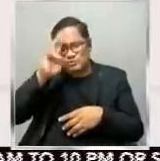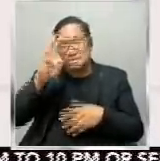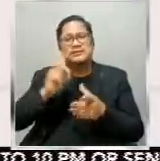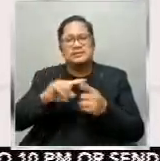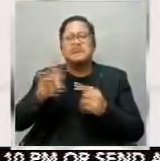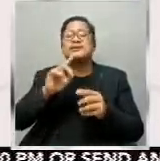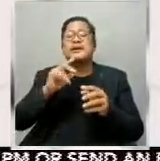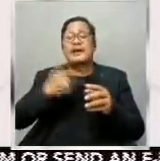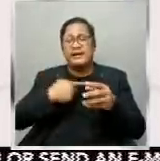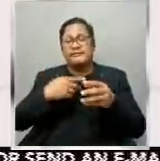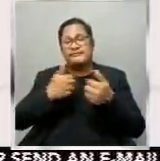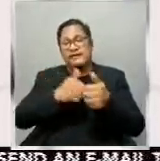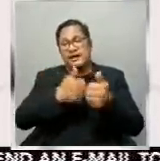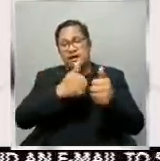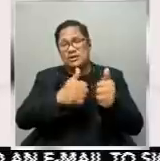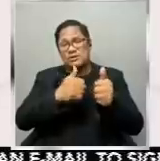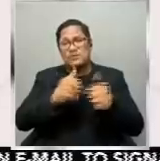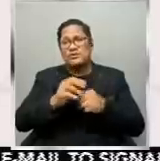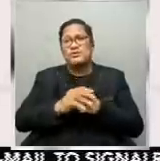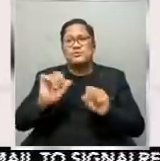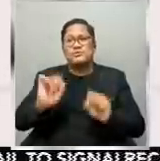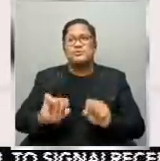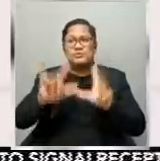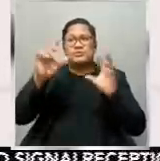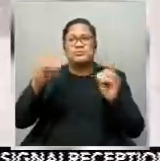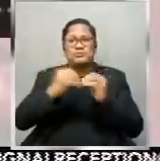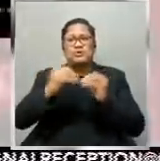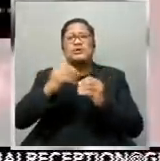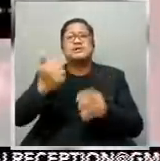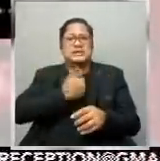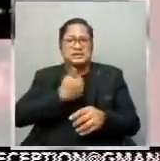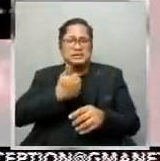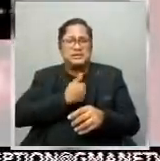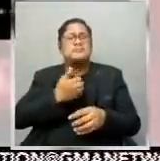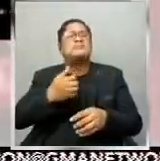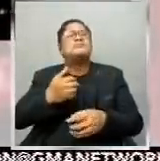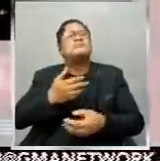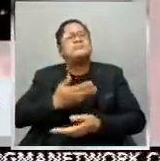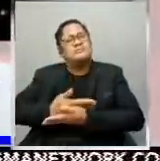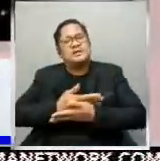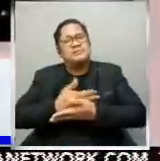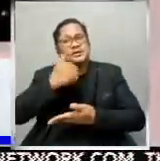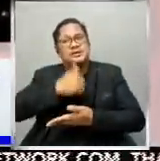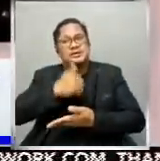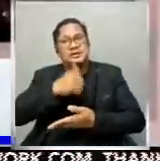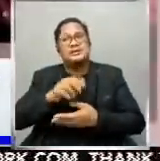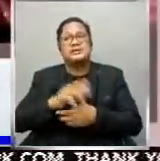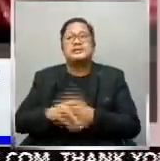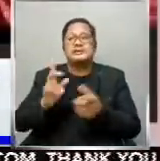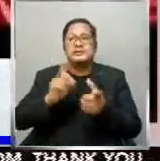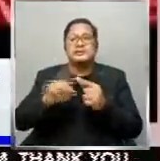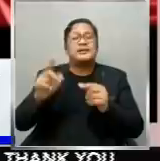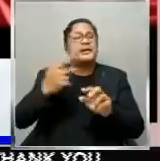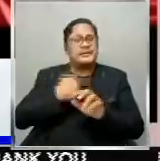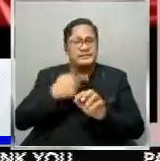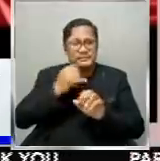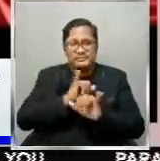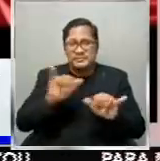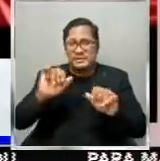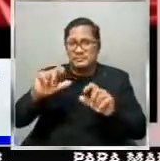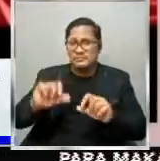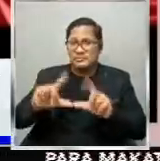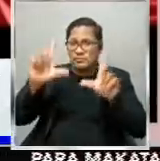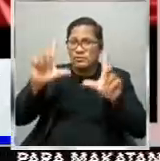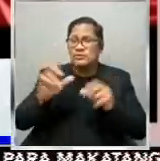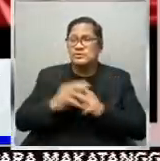ng post na more self-love, baby girl. Nag-post din siya ng pic ng kanyang kaliwang kamay na hindi niya